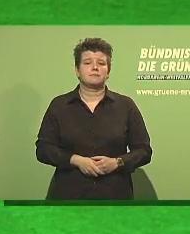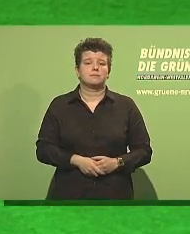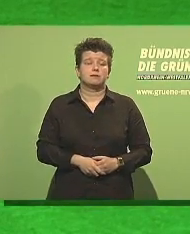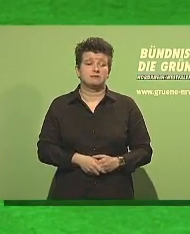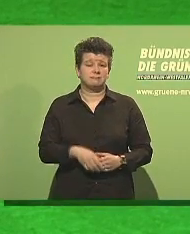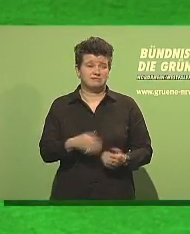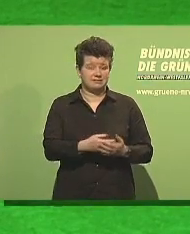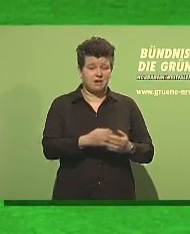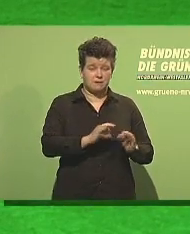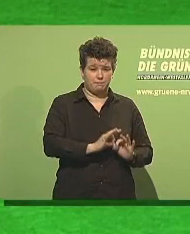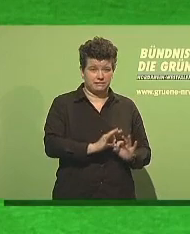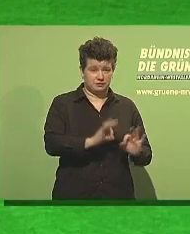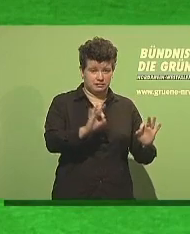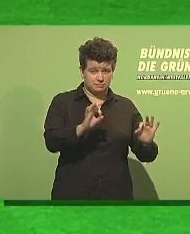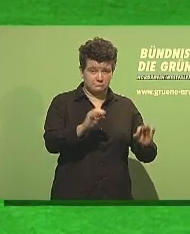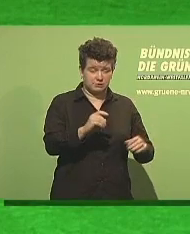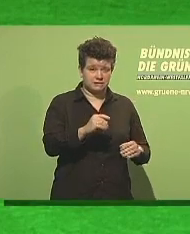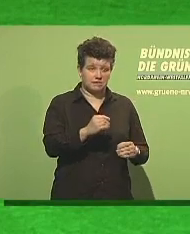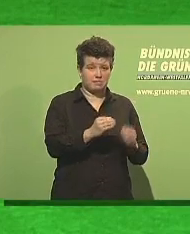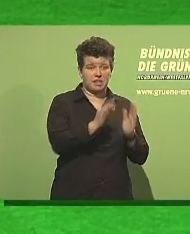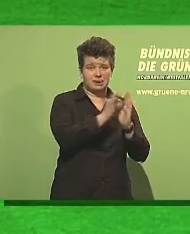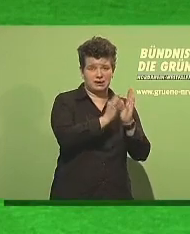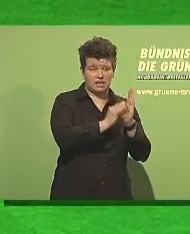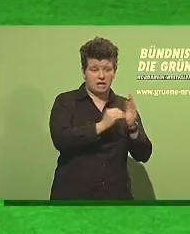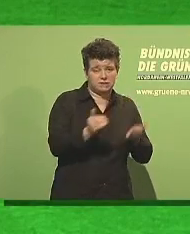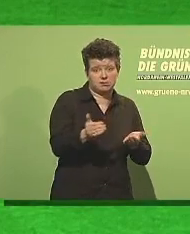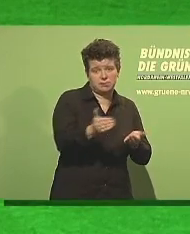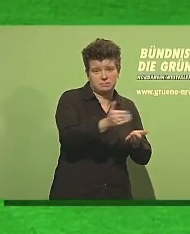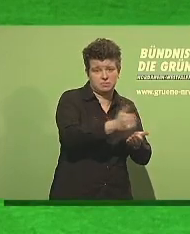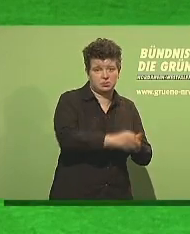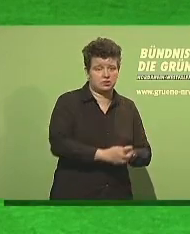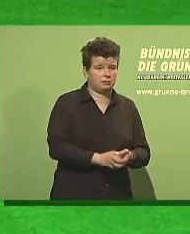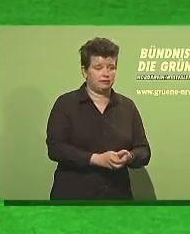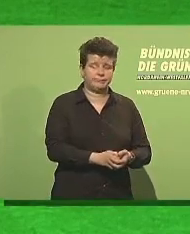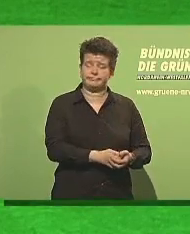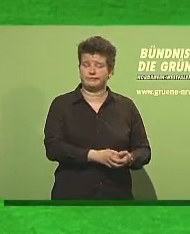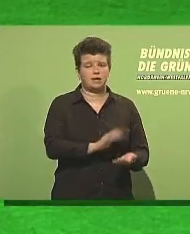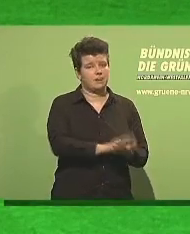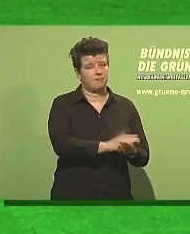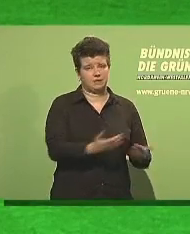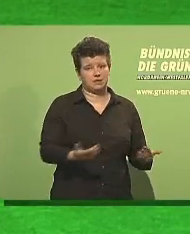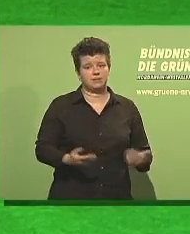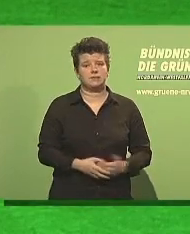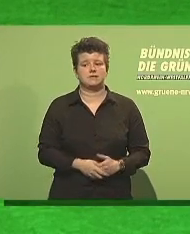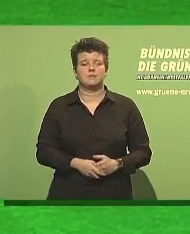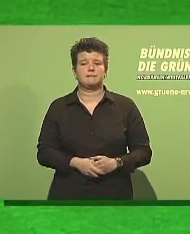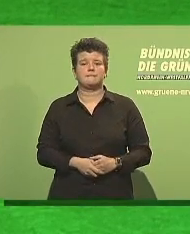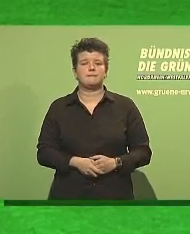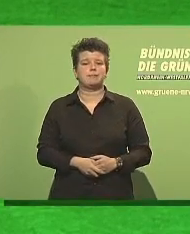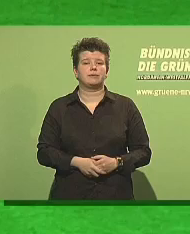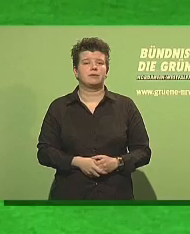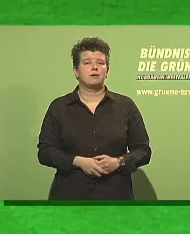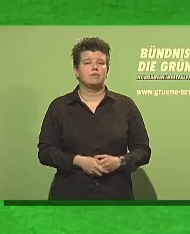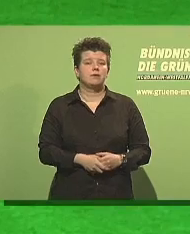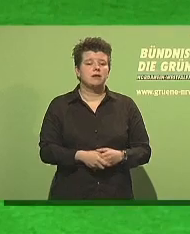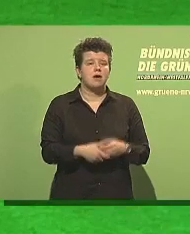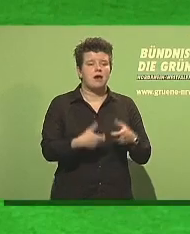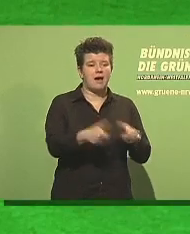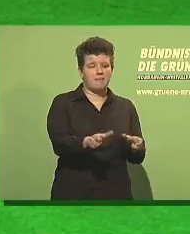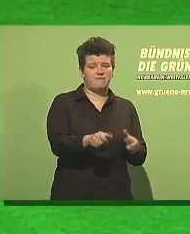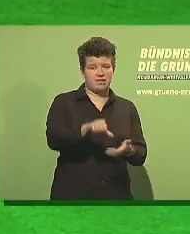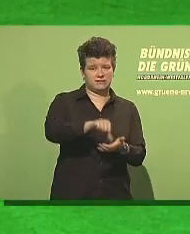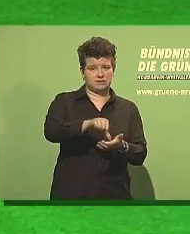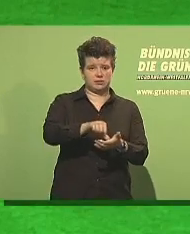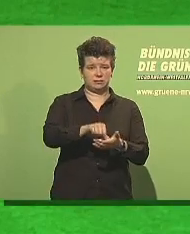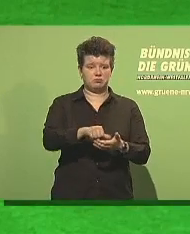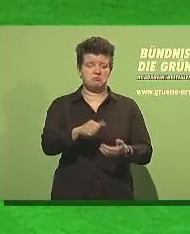besser machen. Wieder eine neue Datenbank, wieder ein neues gemeinsames Abwehrzentrum, ja, eigentlich gegen alles Mögliche, gegen Extremismus,